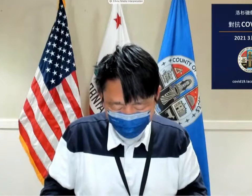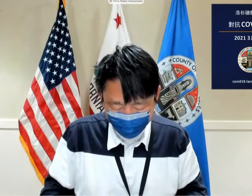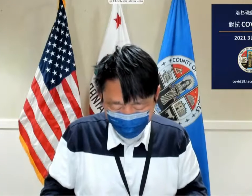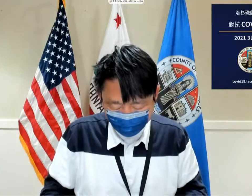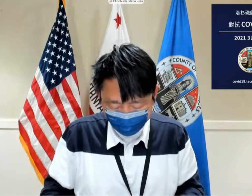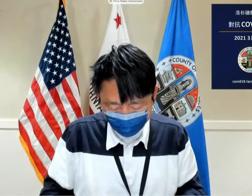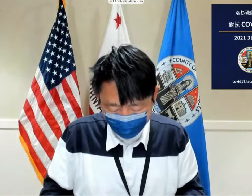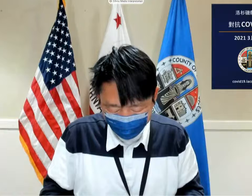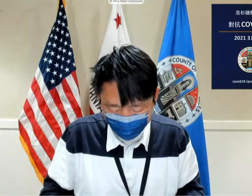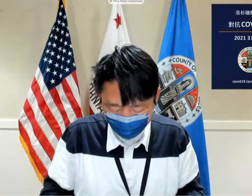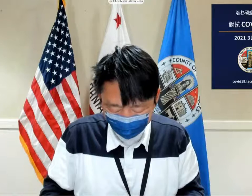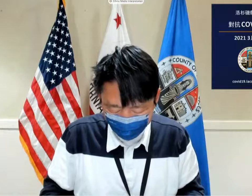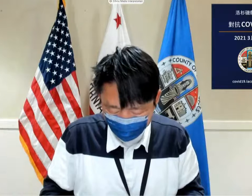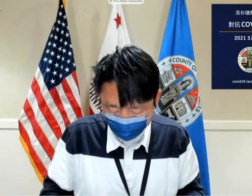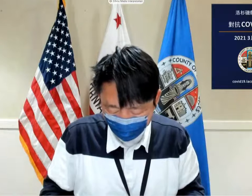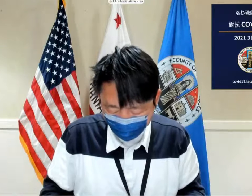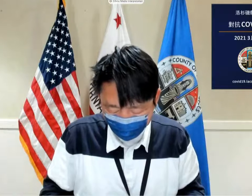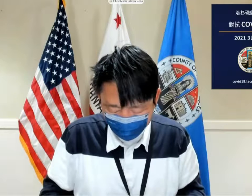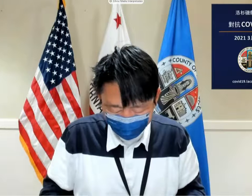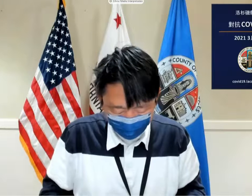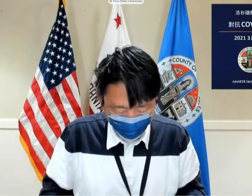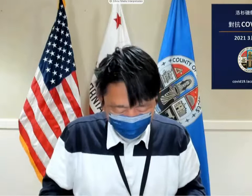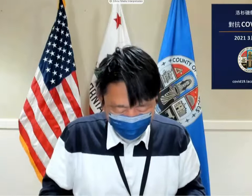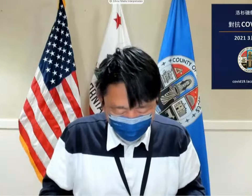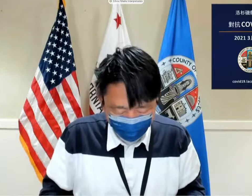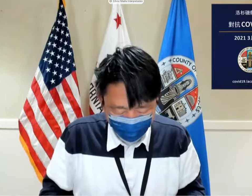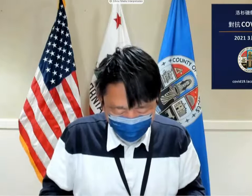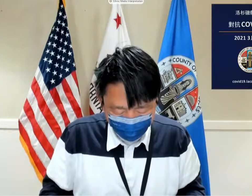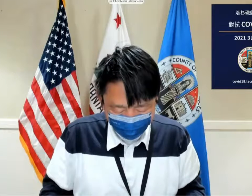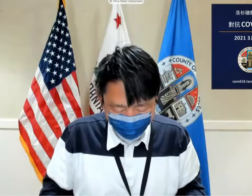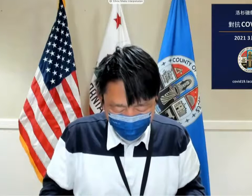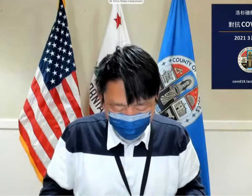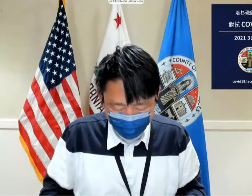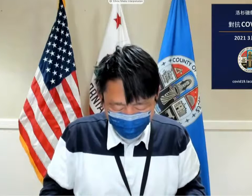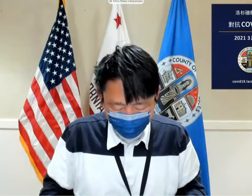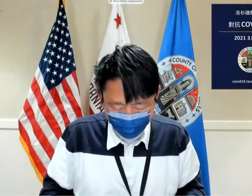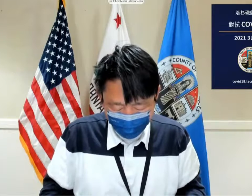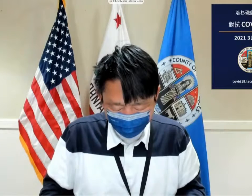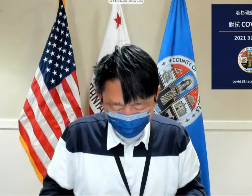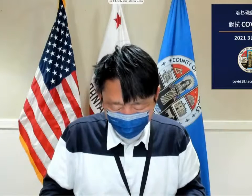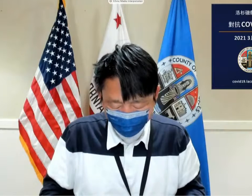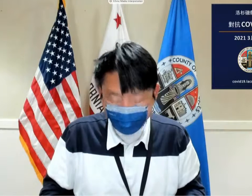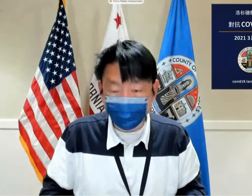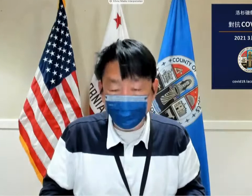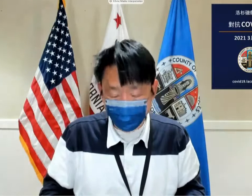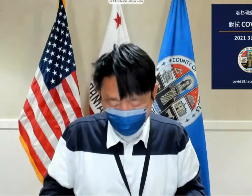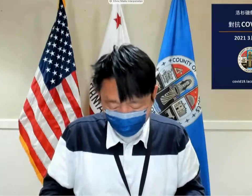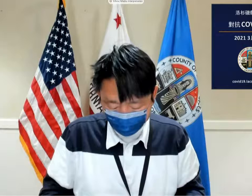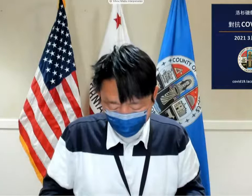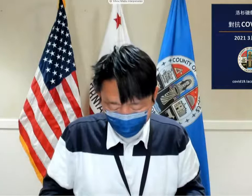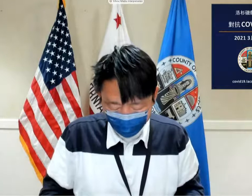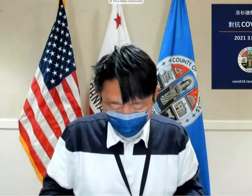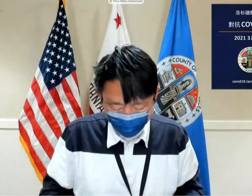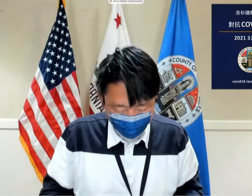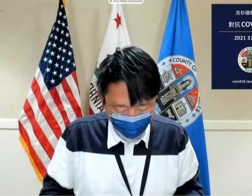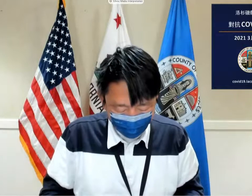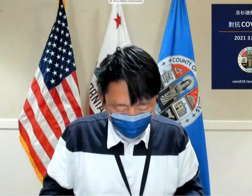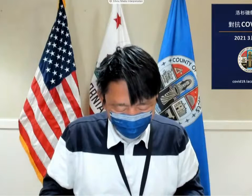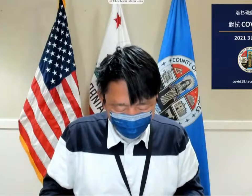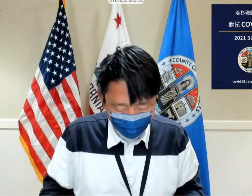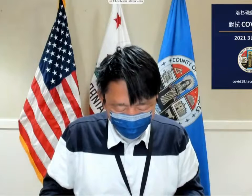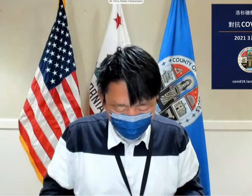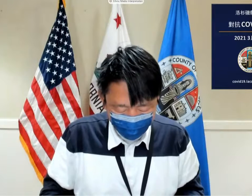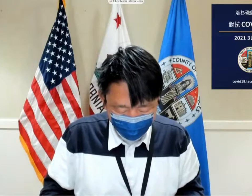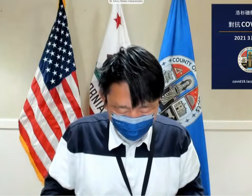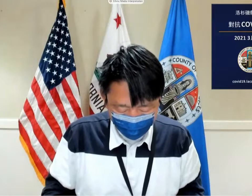334949例新添确诊新冠病例。这段时间，每星期的新添病例都在下降。从1